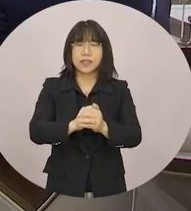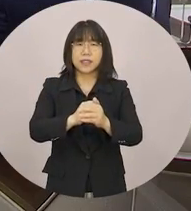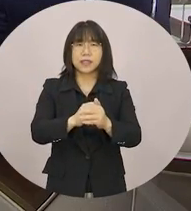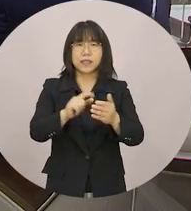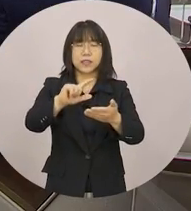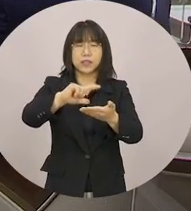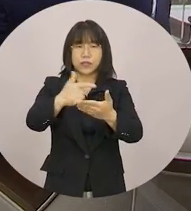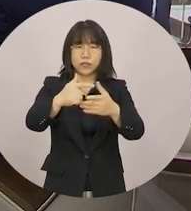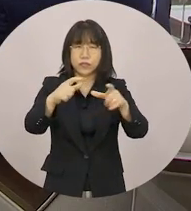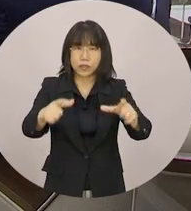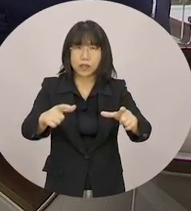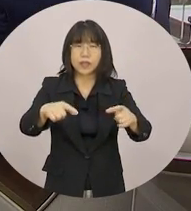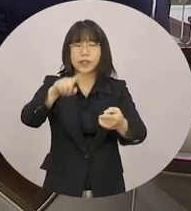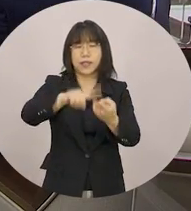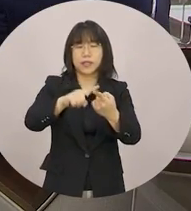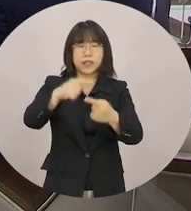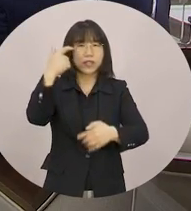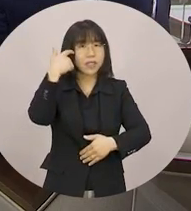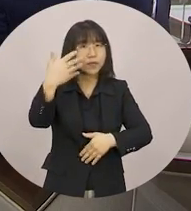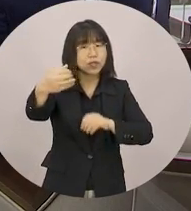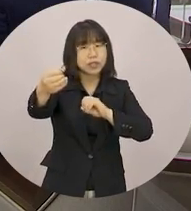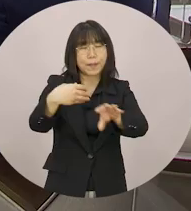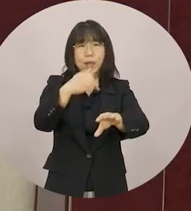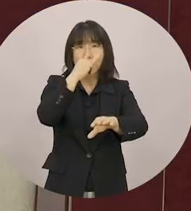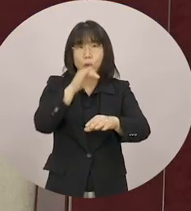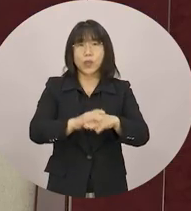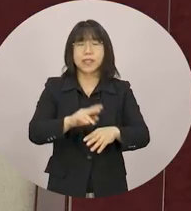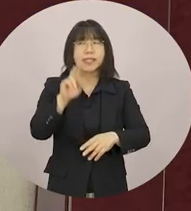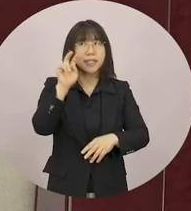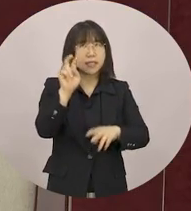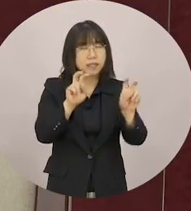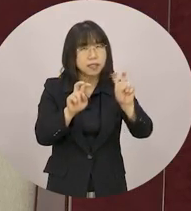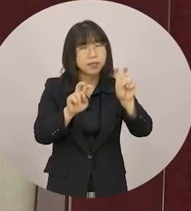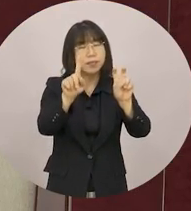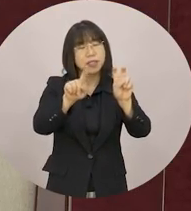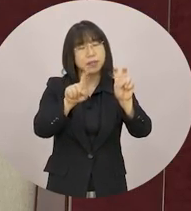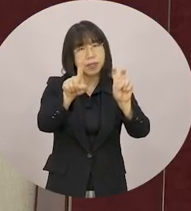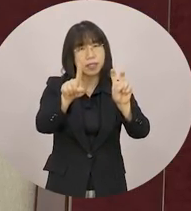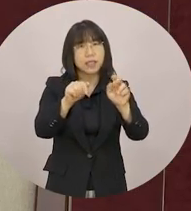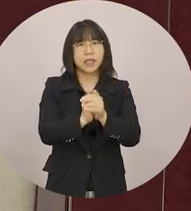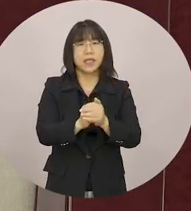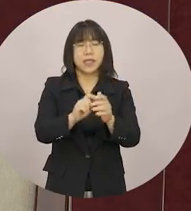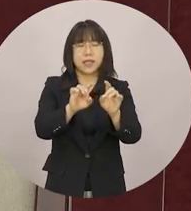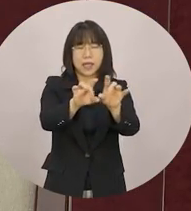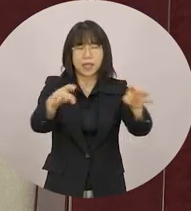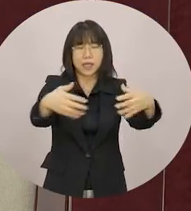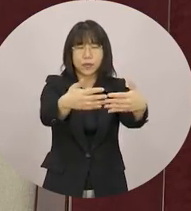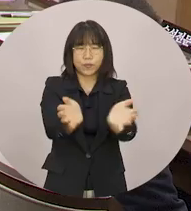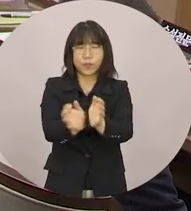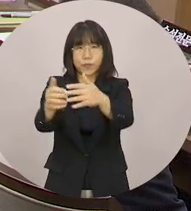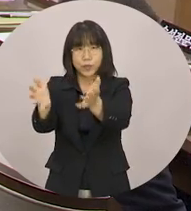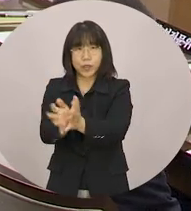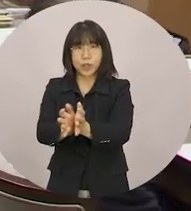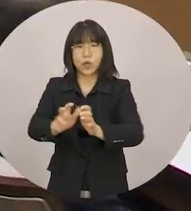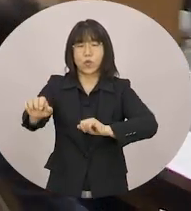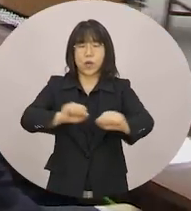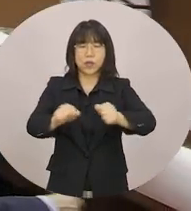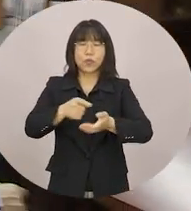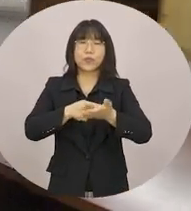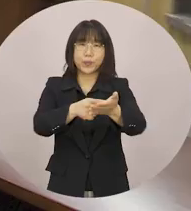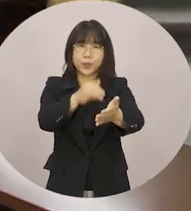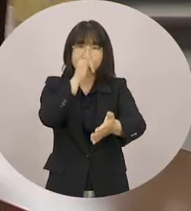본회의 에서는 구정질문 에 대한 집행부의 답변 있을 예정이며 20일과 21일 이틀간 은 각 위원회 * 활동에